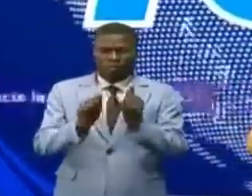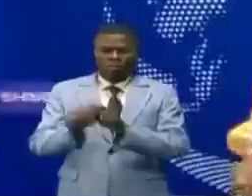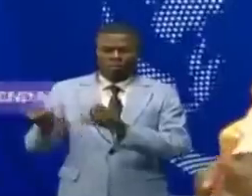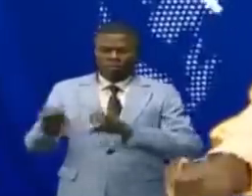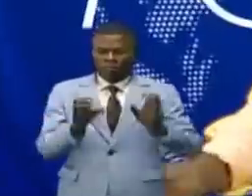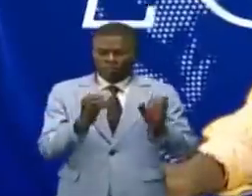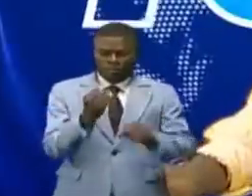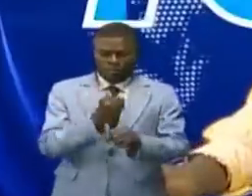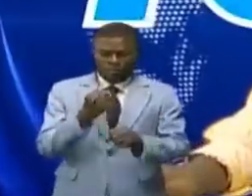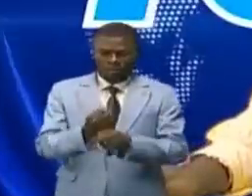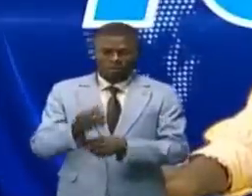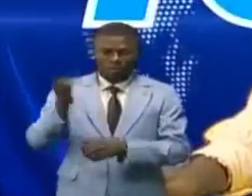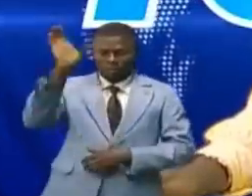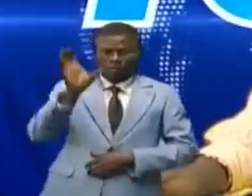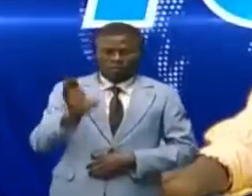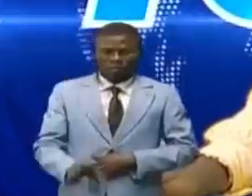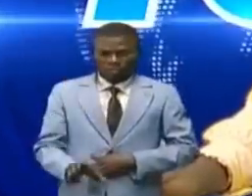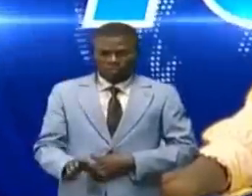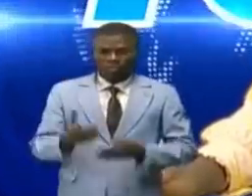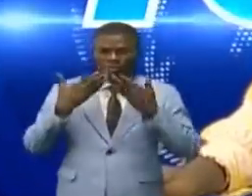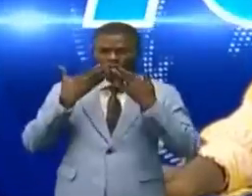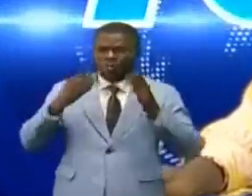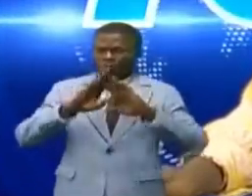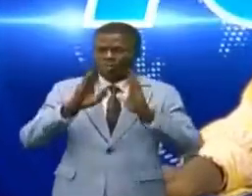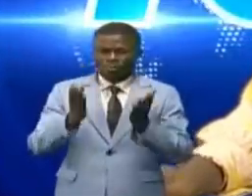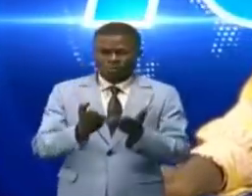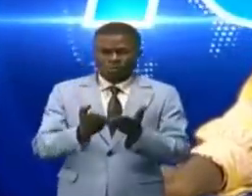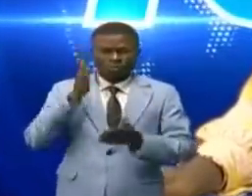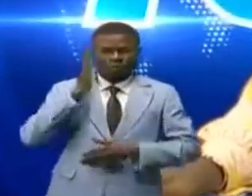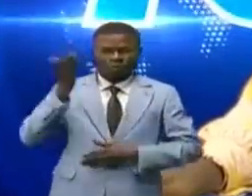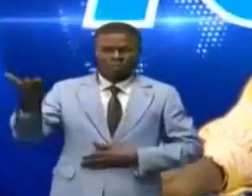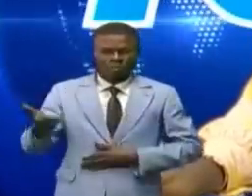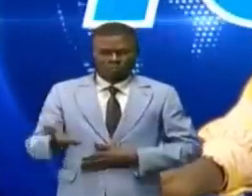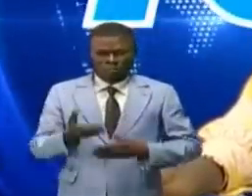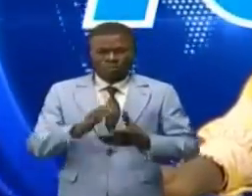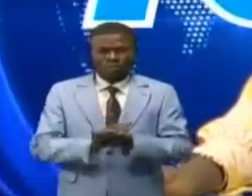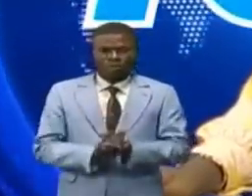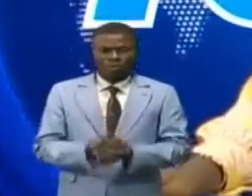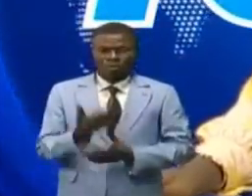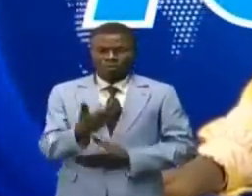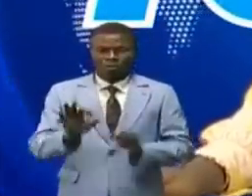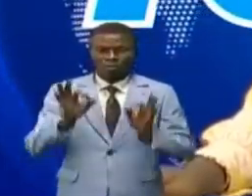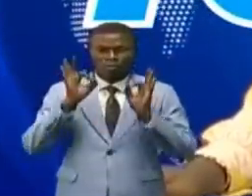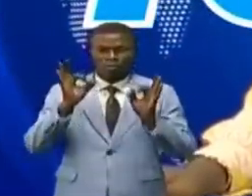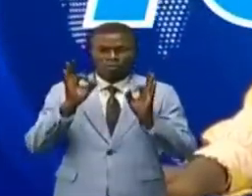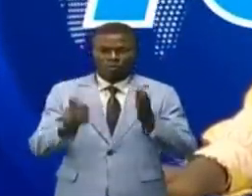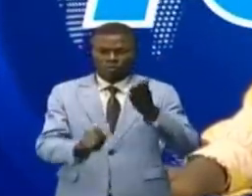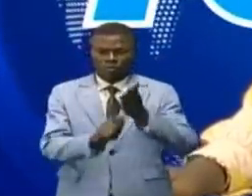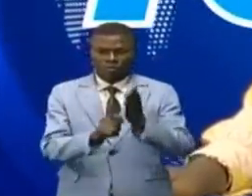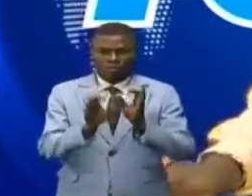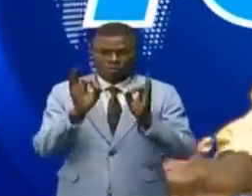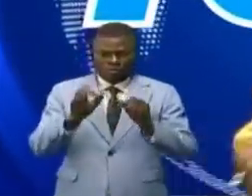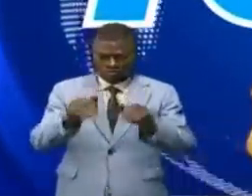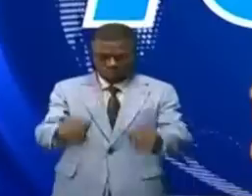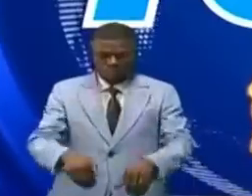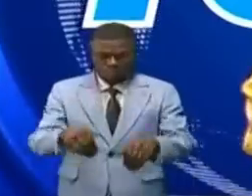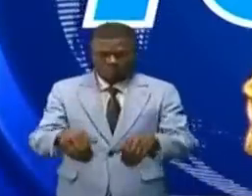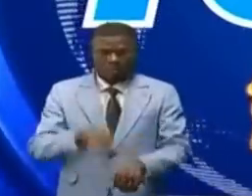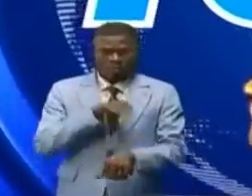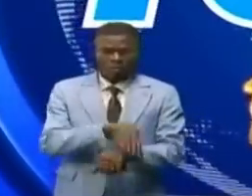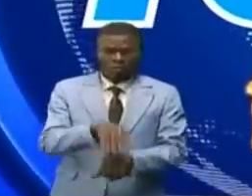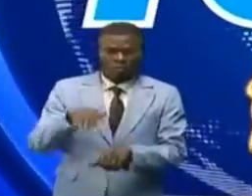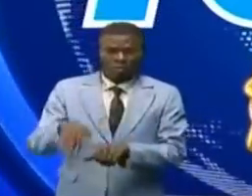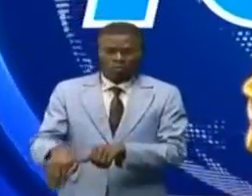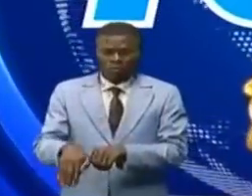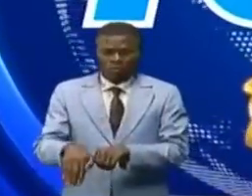activités du Congo profond à toutes et à tous Bienvenue une innovation avec des nouvelles techniques de cultiver la nana